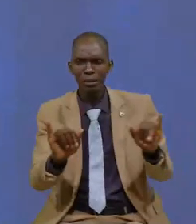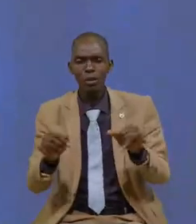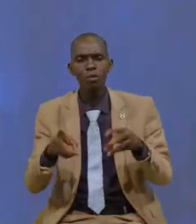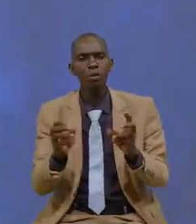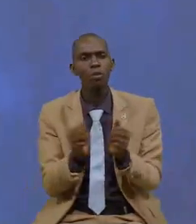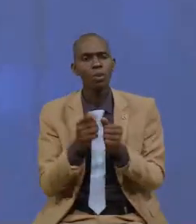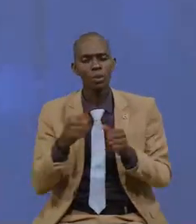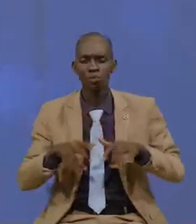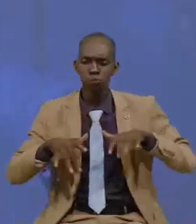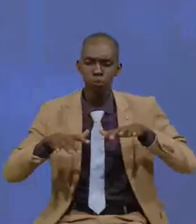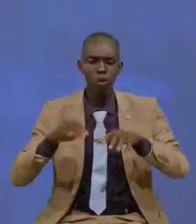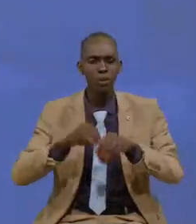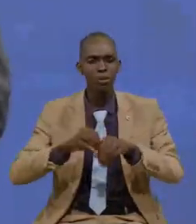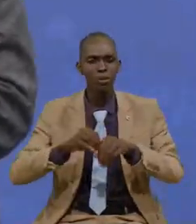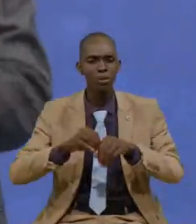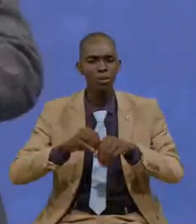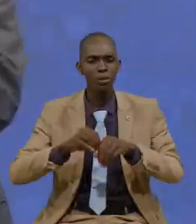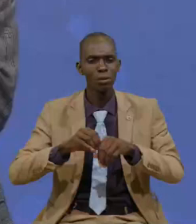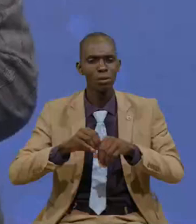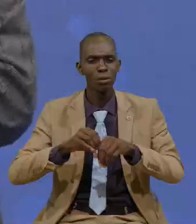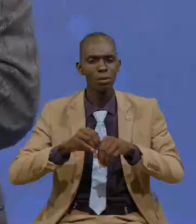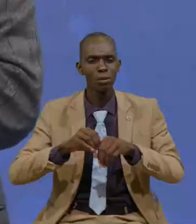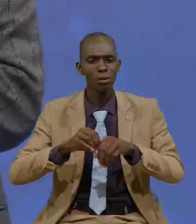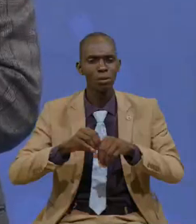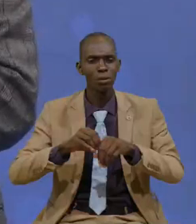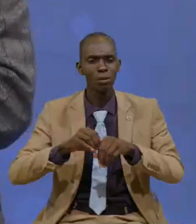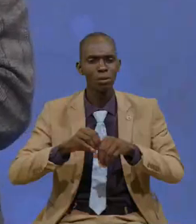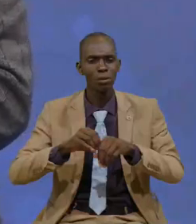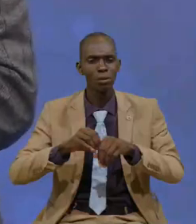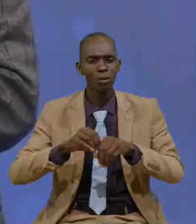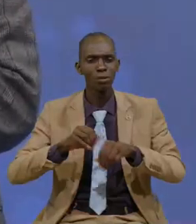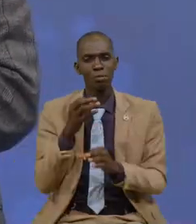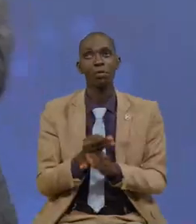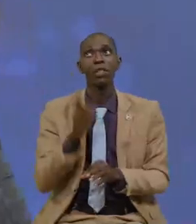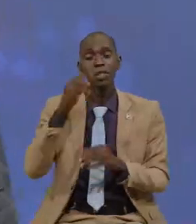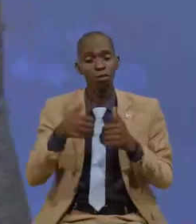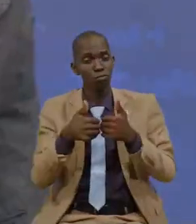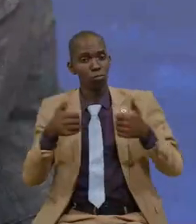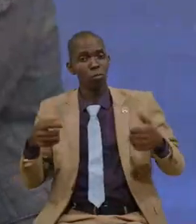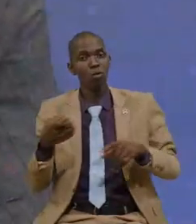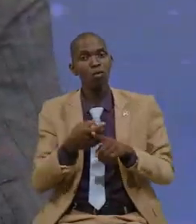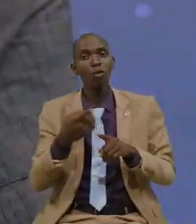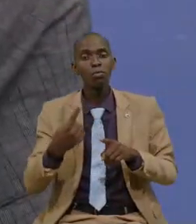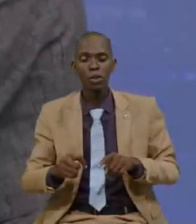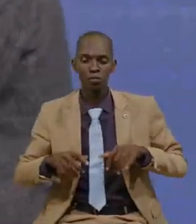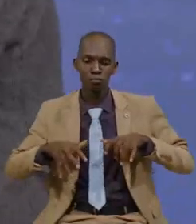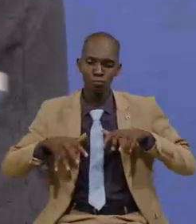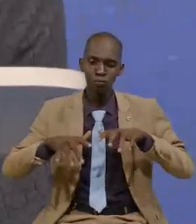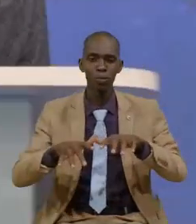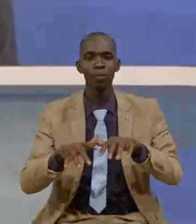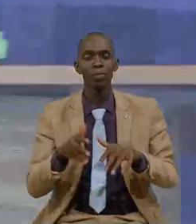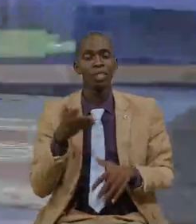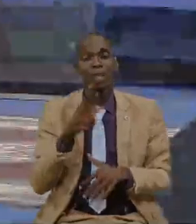pas comme la foule. Et eux là, ils pensent selon l'incrédulité. Ils veulent que vous